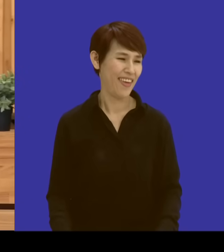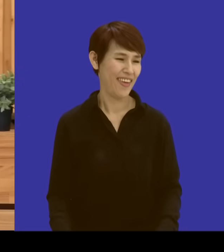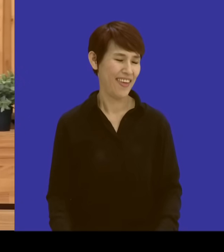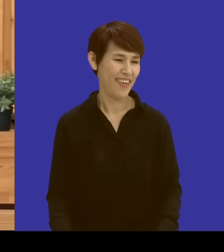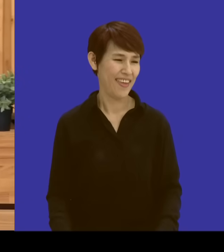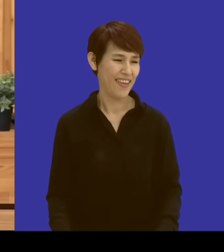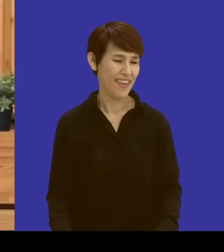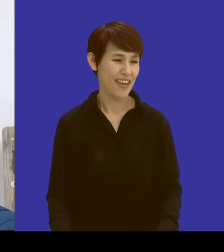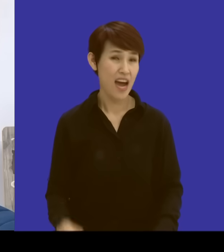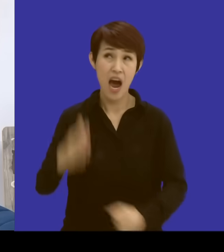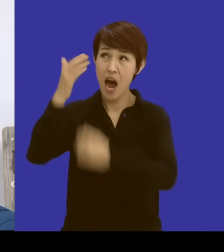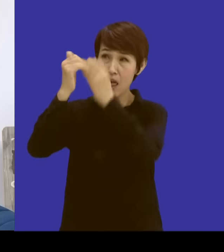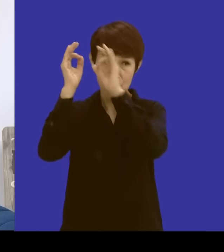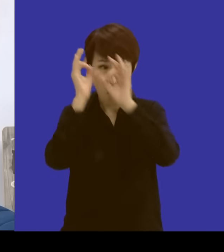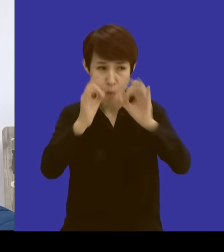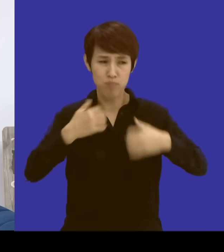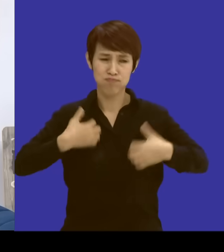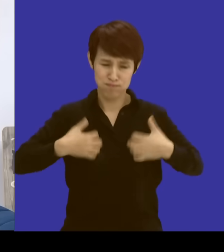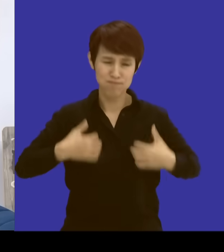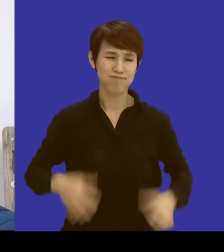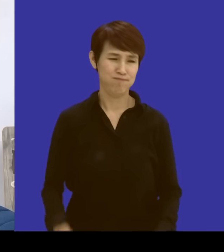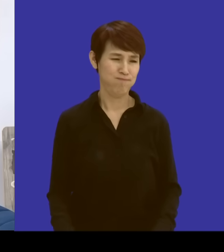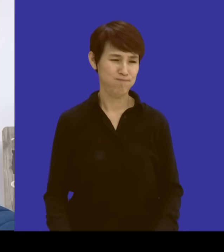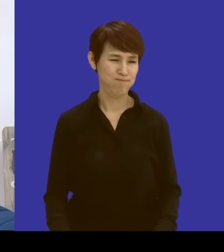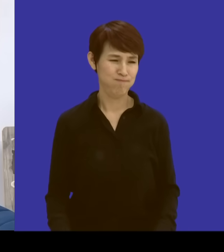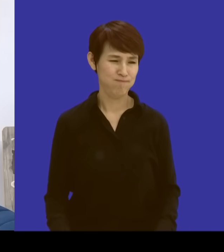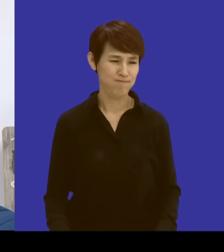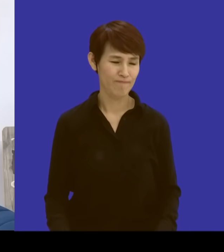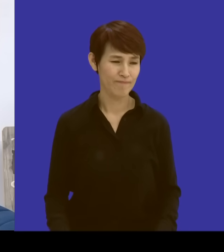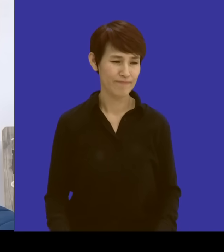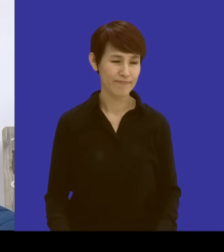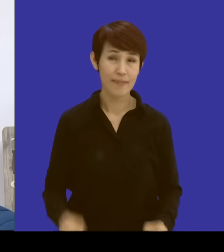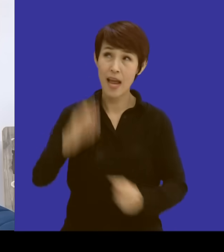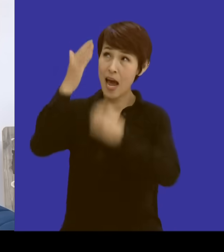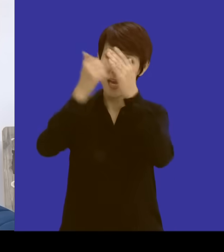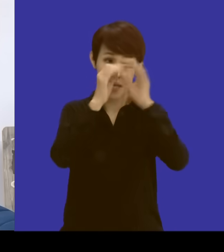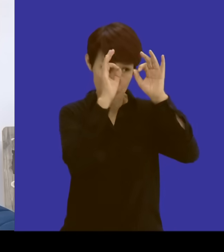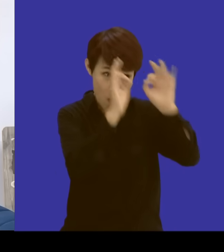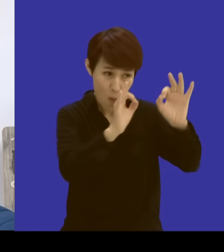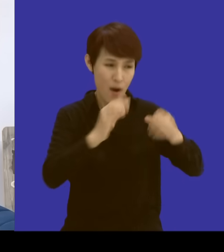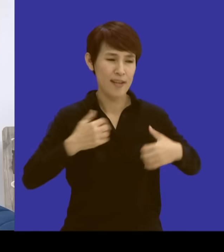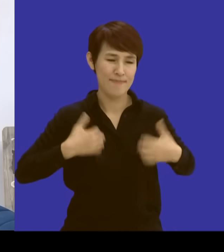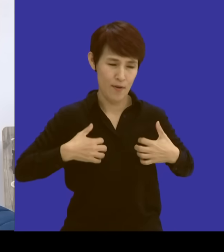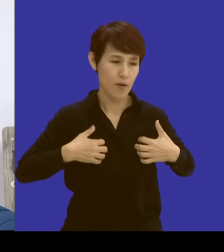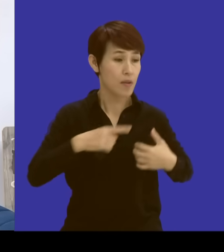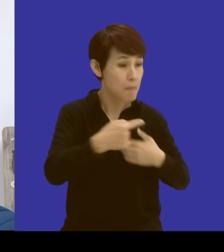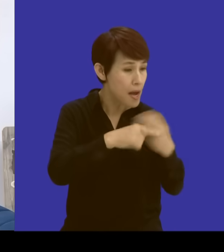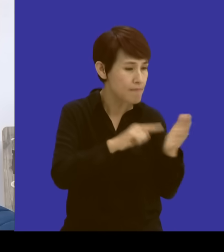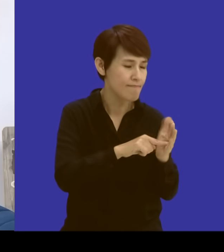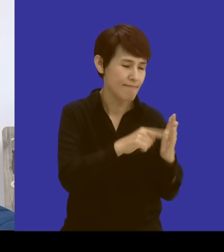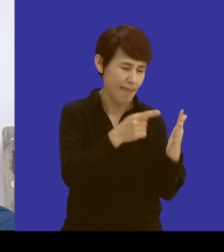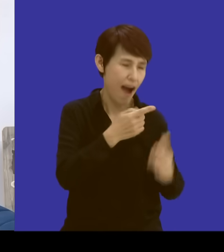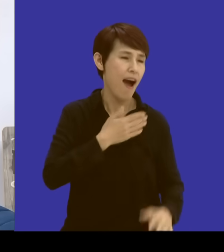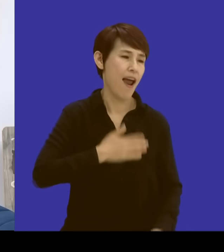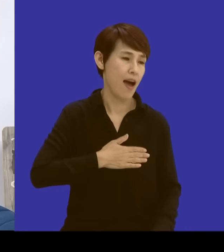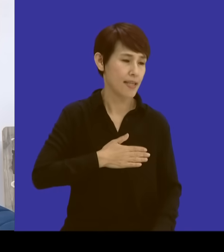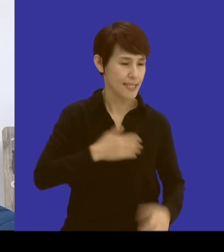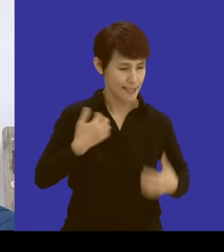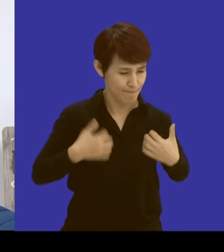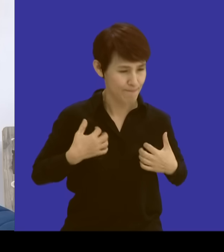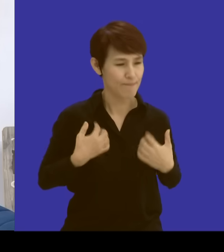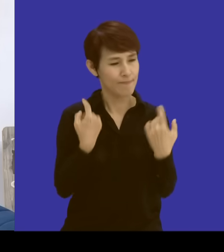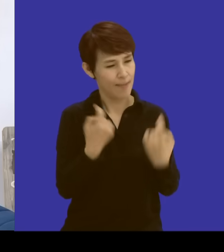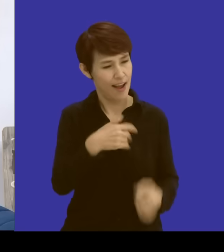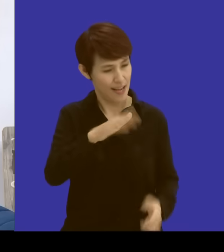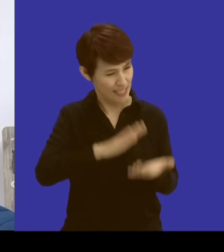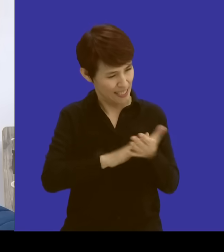그렇게 하는 거 네. 하나님이 기뻐하셔. 하나님이 기뻐하셔. 그러니까 하나님 네 마음 아시니까 기쁘게 가서